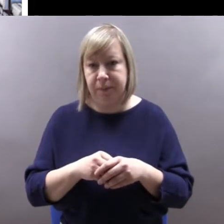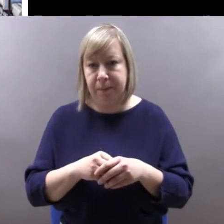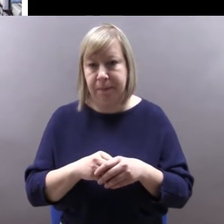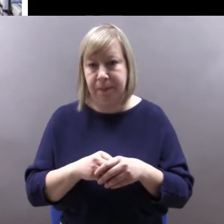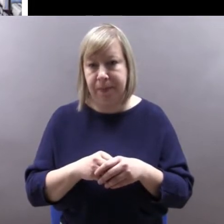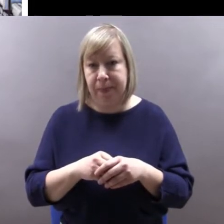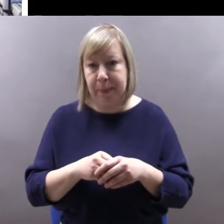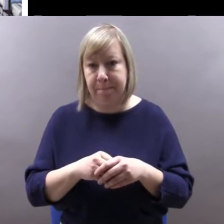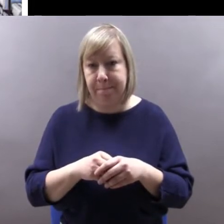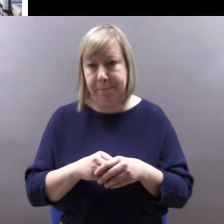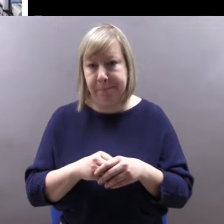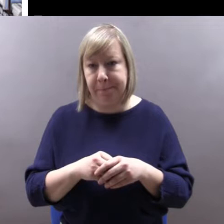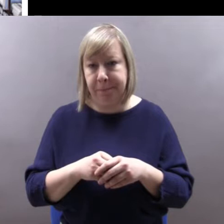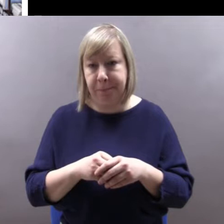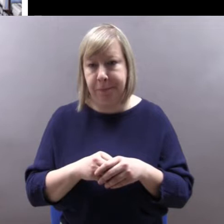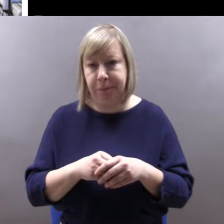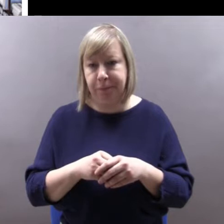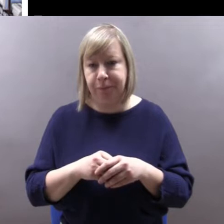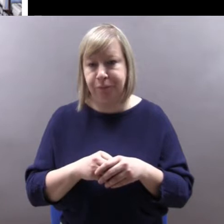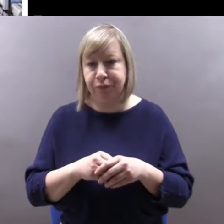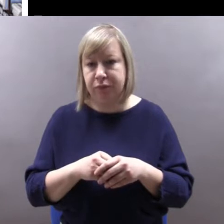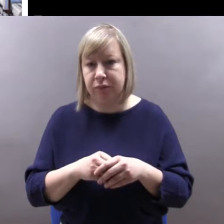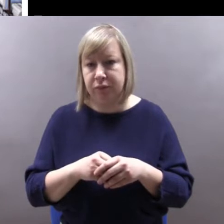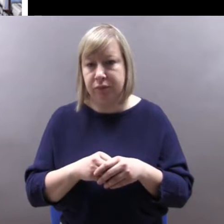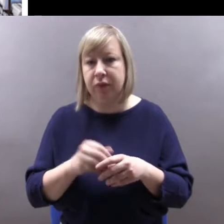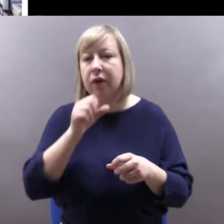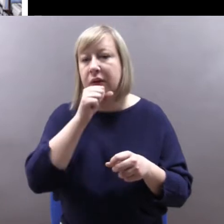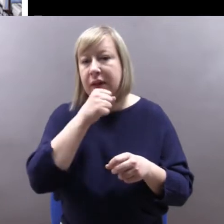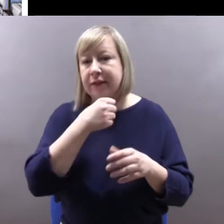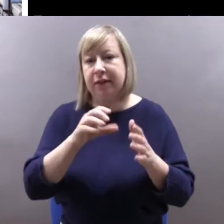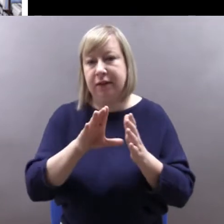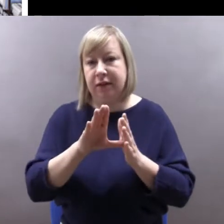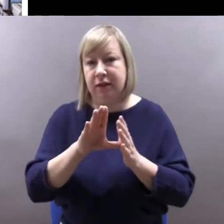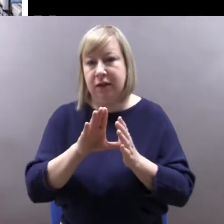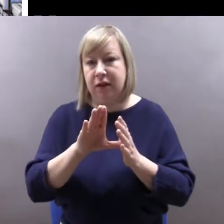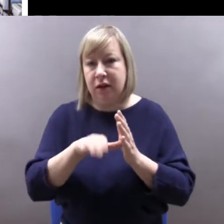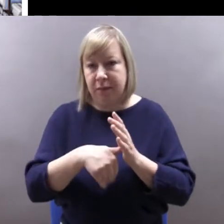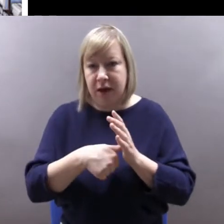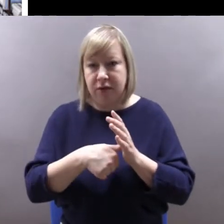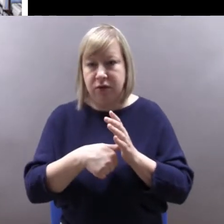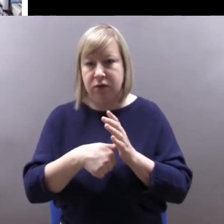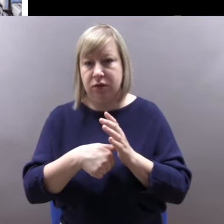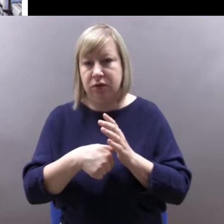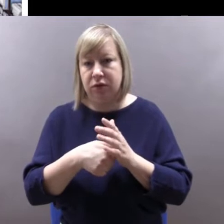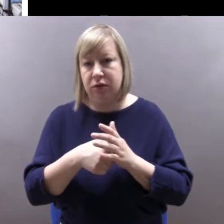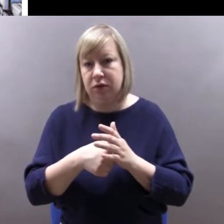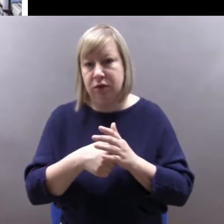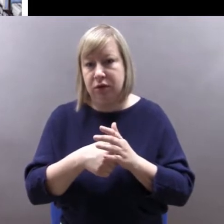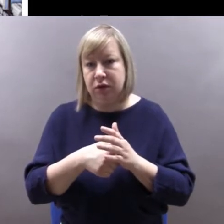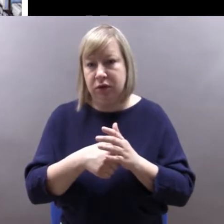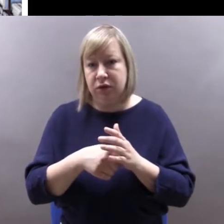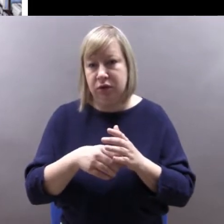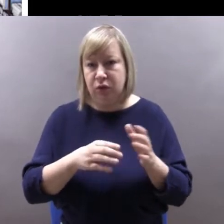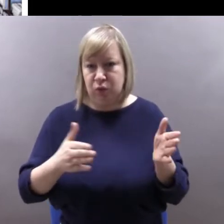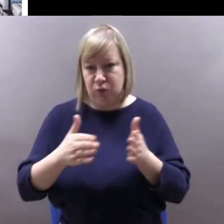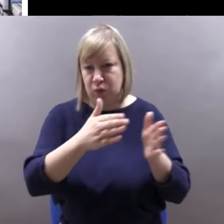tym remoncie, korzystając z tych rozwiązań. I to, co było dla mnie taką dużą wartością, to to, że zawsze dzielili się ze